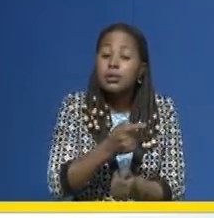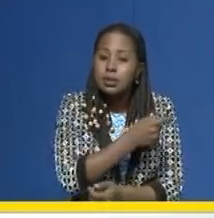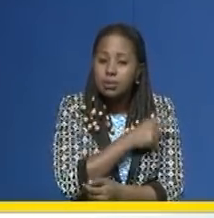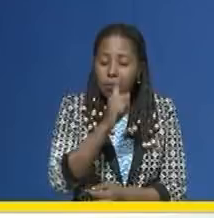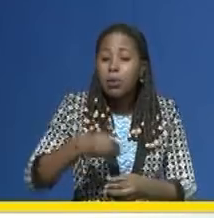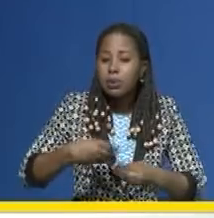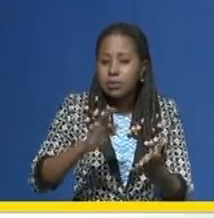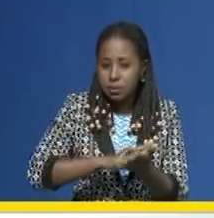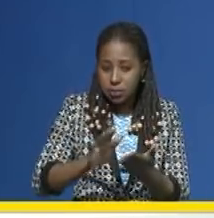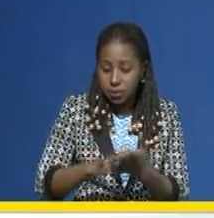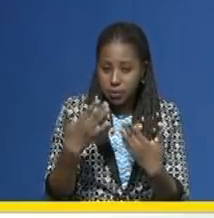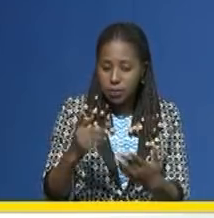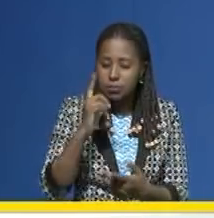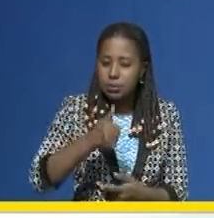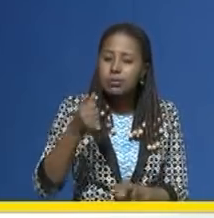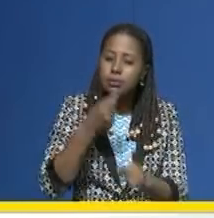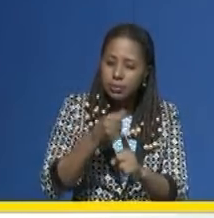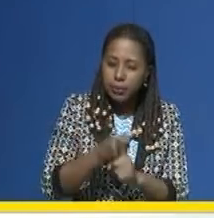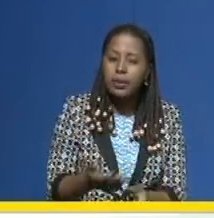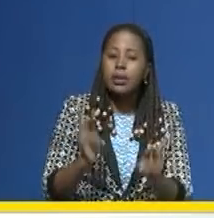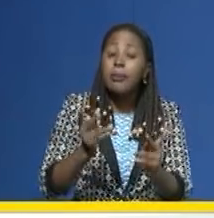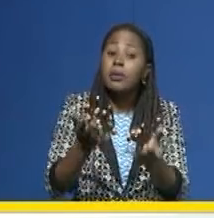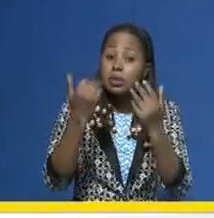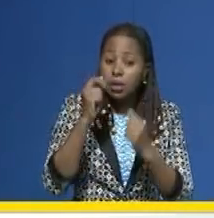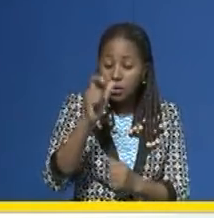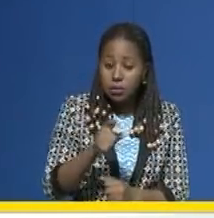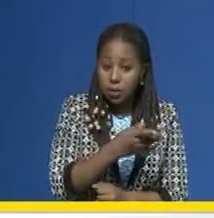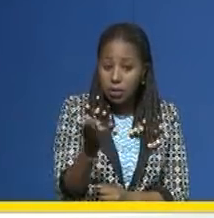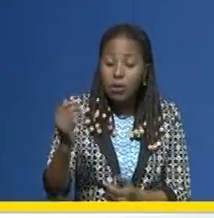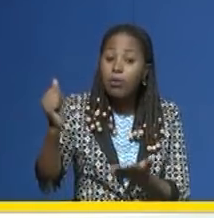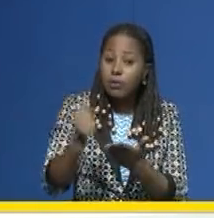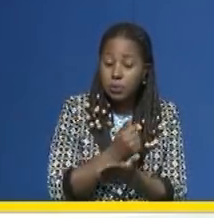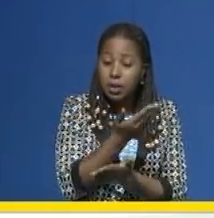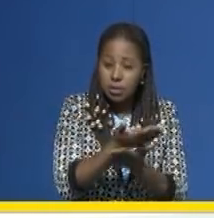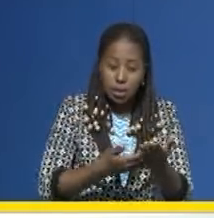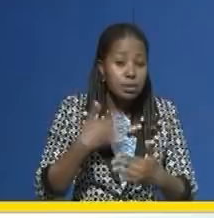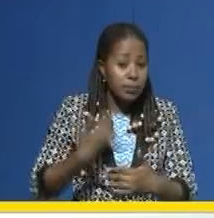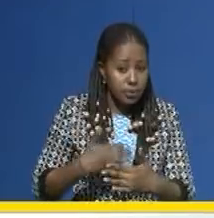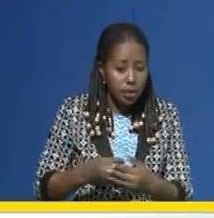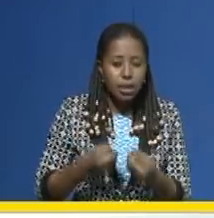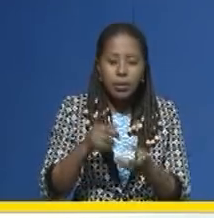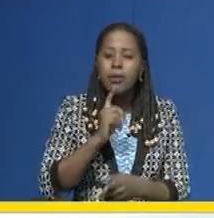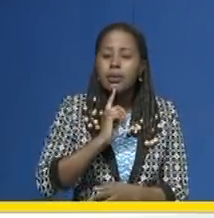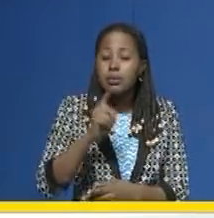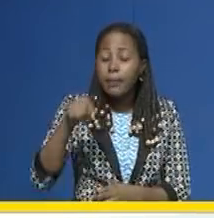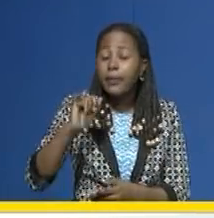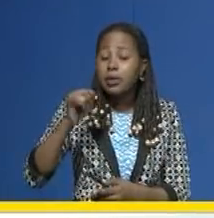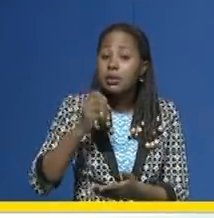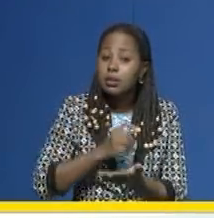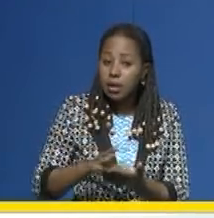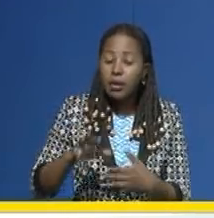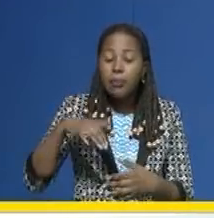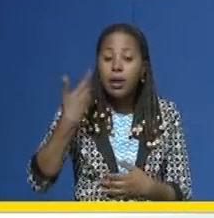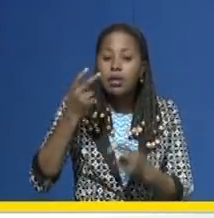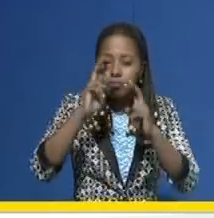mikono kwa bei ya juu, akisisitiza kuwa ikiwezekana watu hao wafutiwe leseni za biashara. Ametoa maagizo hayo jijini Dar es Salaam baada ya